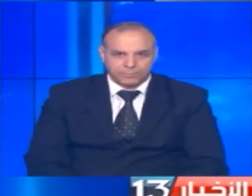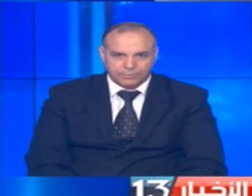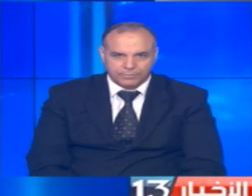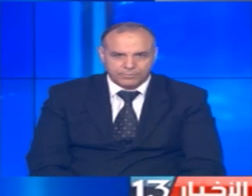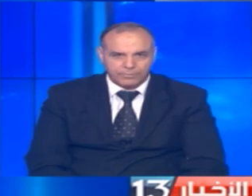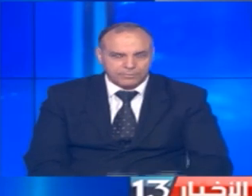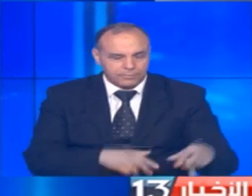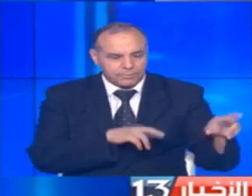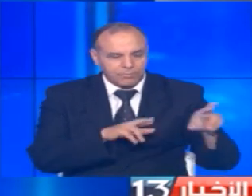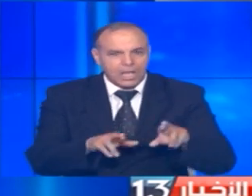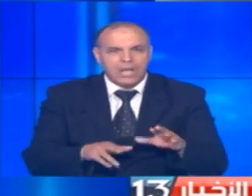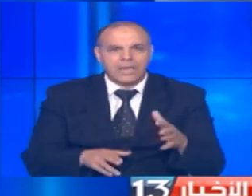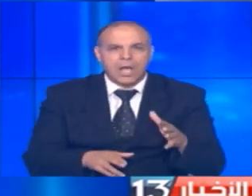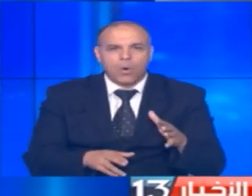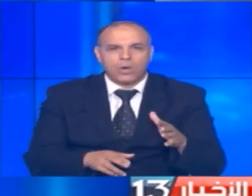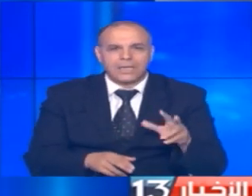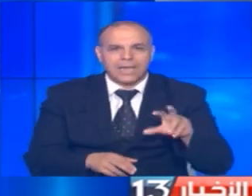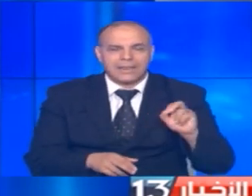تم استرجاع